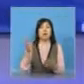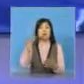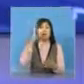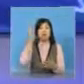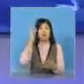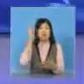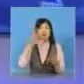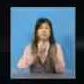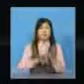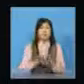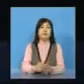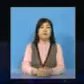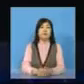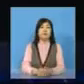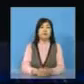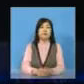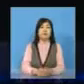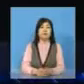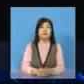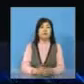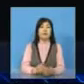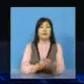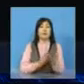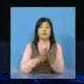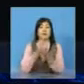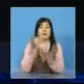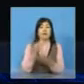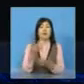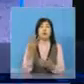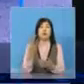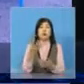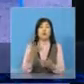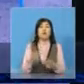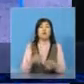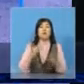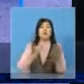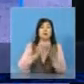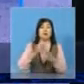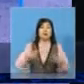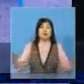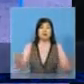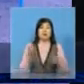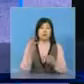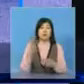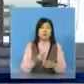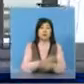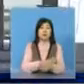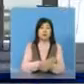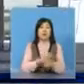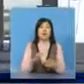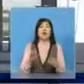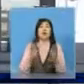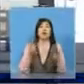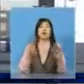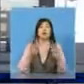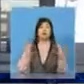бейнесюжетінде. Жаңа аялдаманың биіктігі 4, ұзындығы 14 метр, дизайны бір типтік, қаңқасы дайын. Қалған